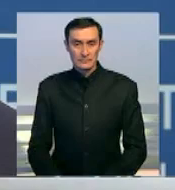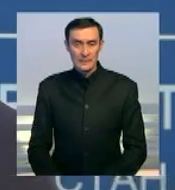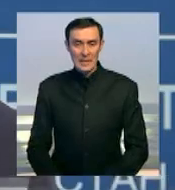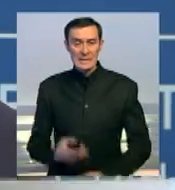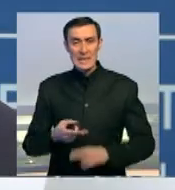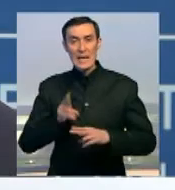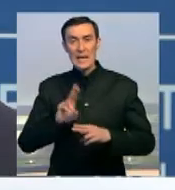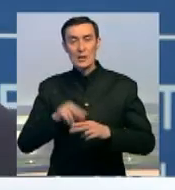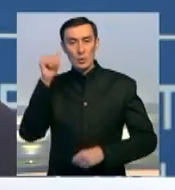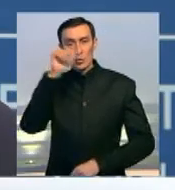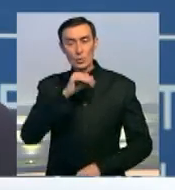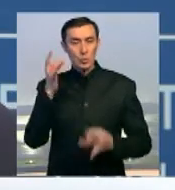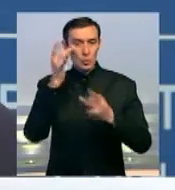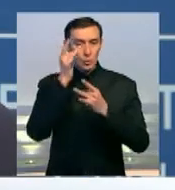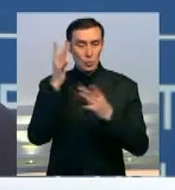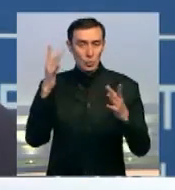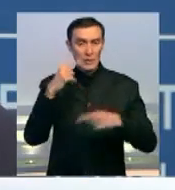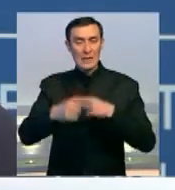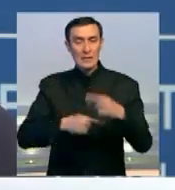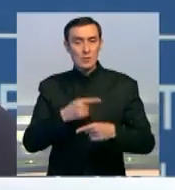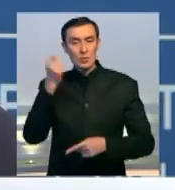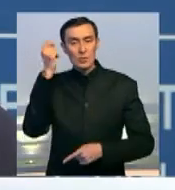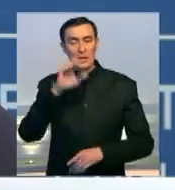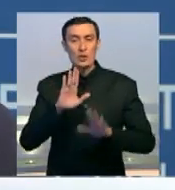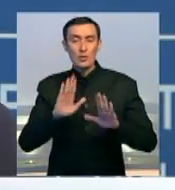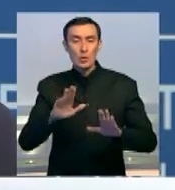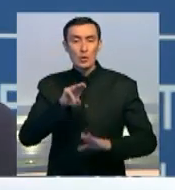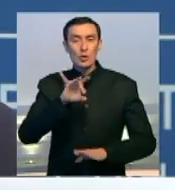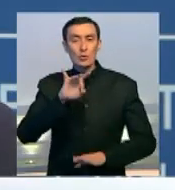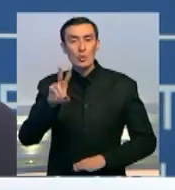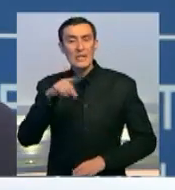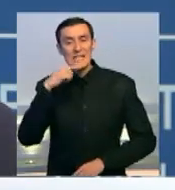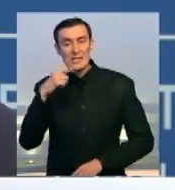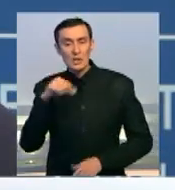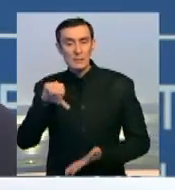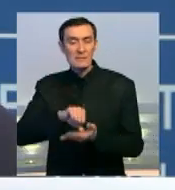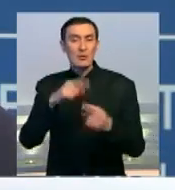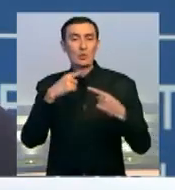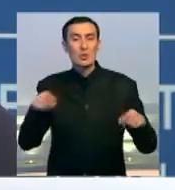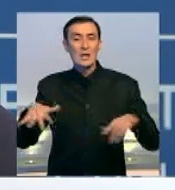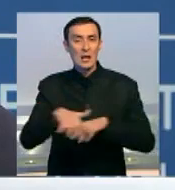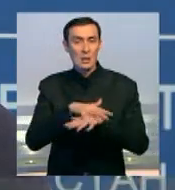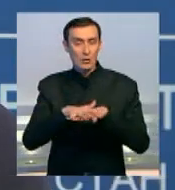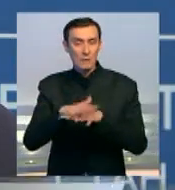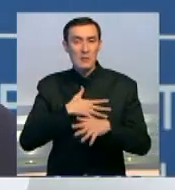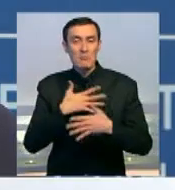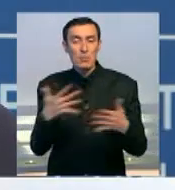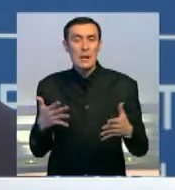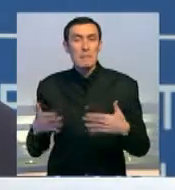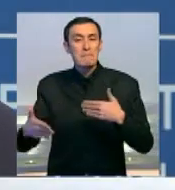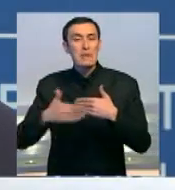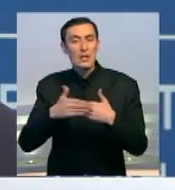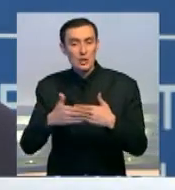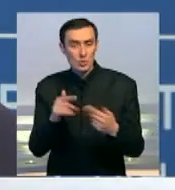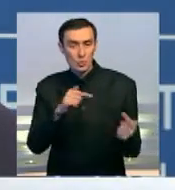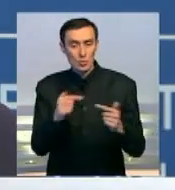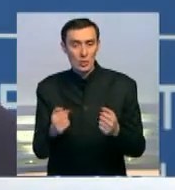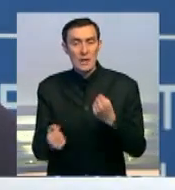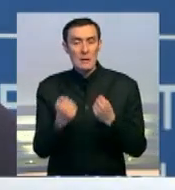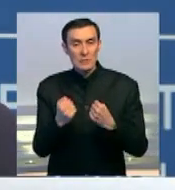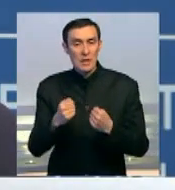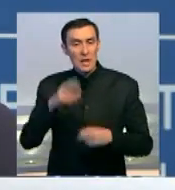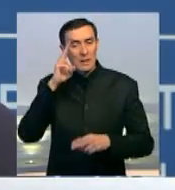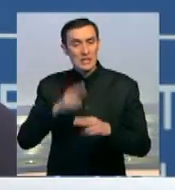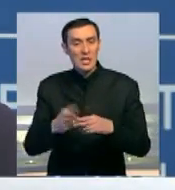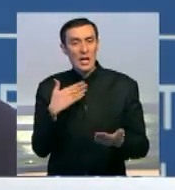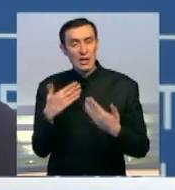За этот год о нашей культуре и традициях узнали не только в тюркоязычных странах, но и представители других народов. Мы стали ближе друг к другу, укрепились братские